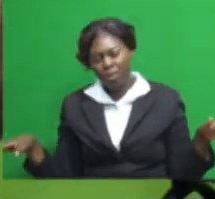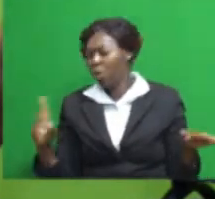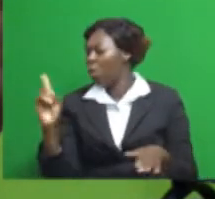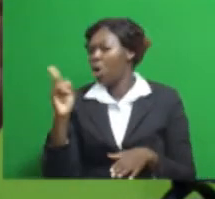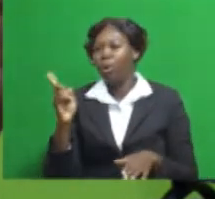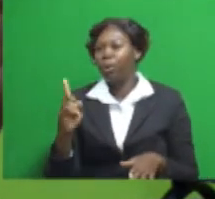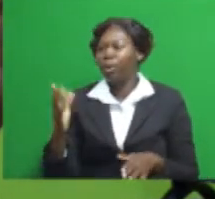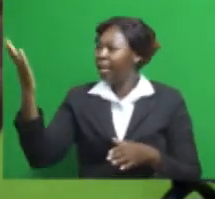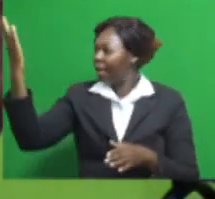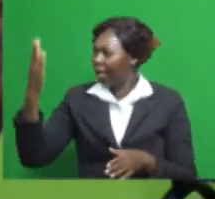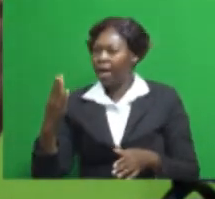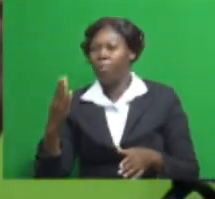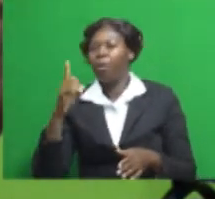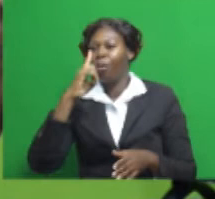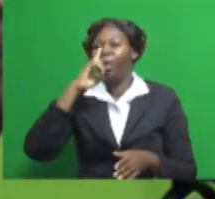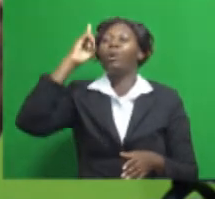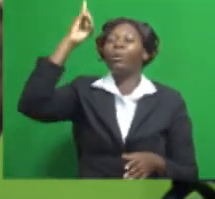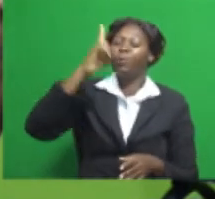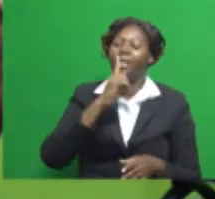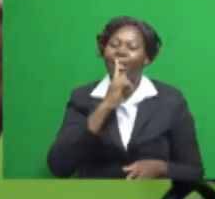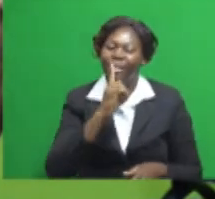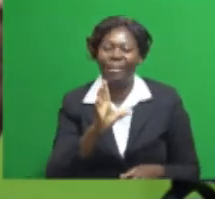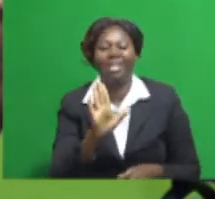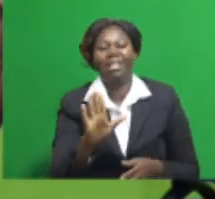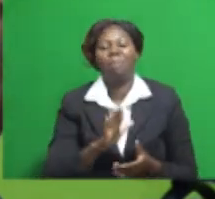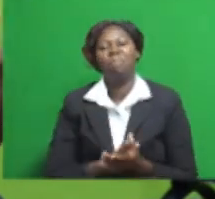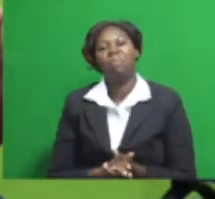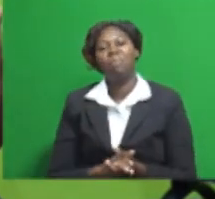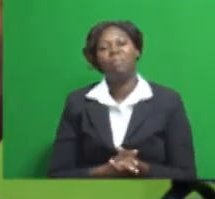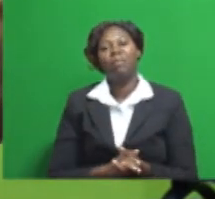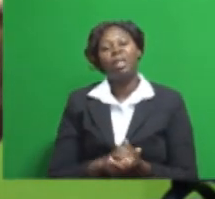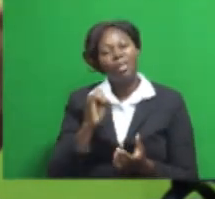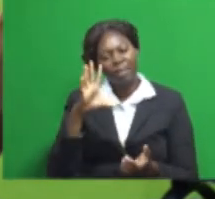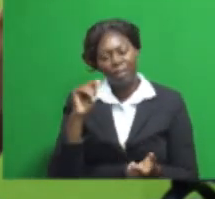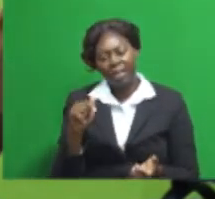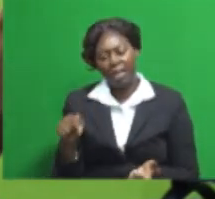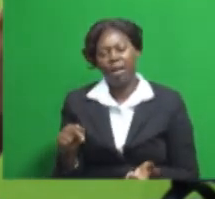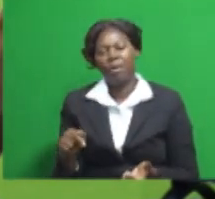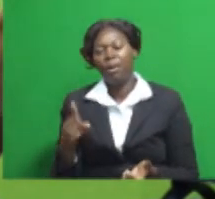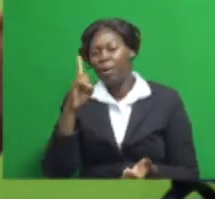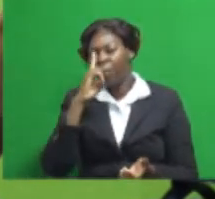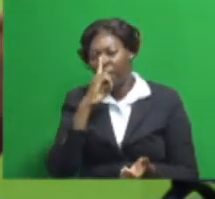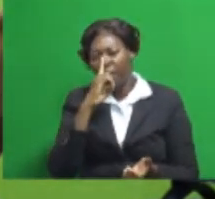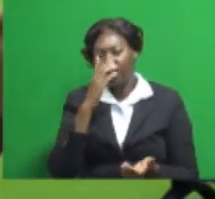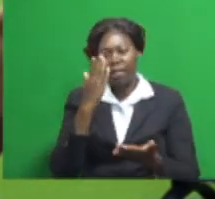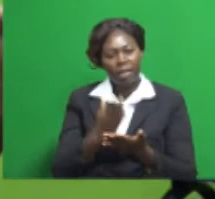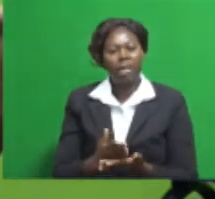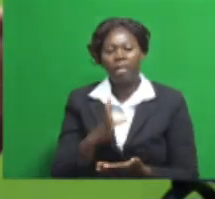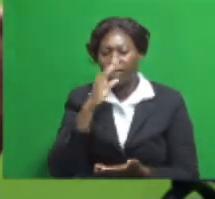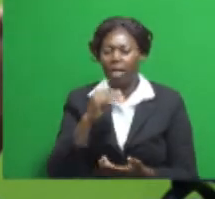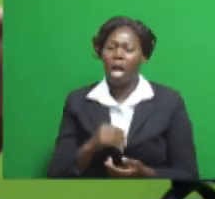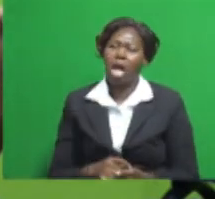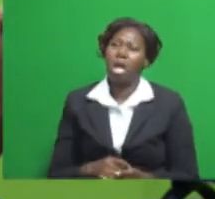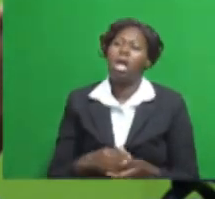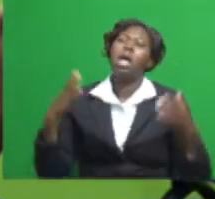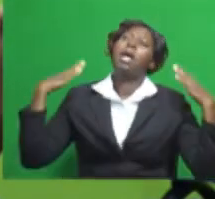dzapiwa permission. Kana dzaudzwa naMwari kunzi itaiso. Saka mukurero kuti ndikangotanga direct kungokumbira ngirozi kuti uya